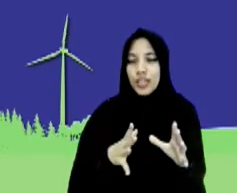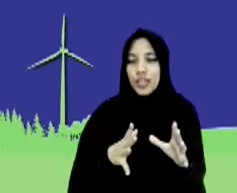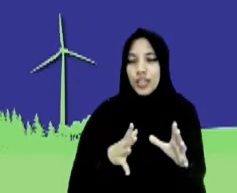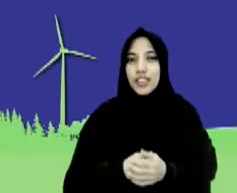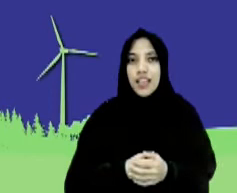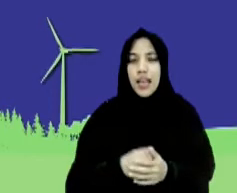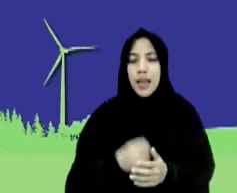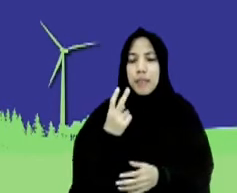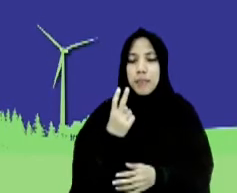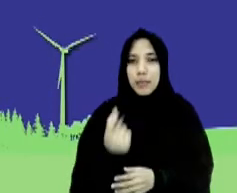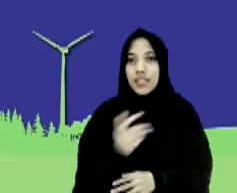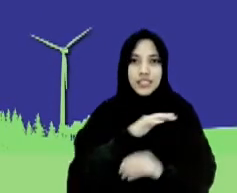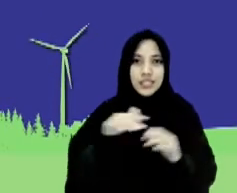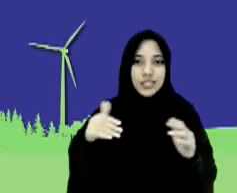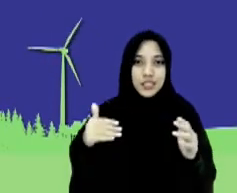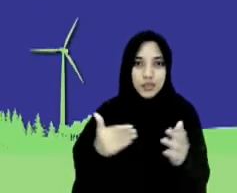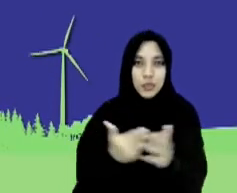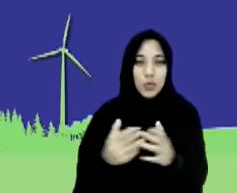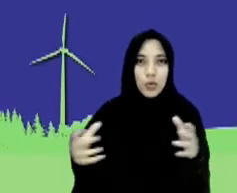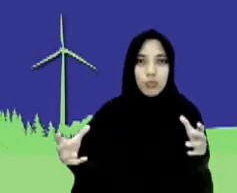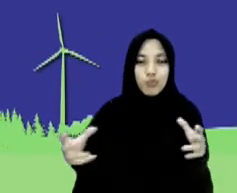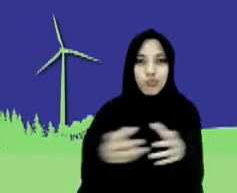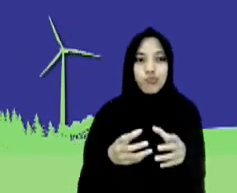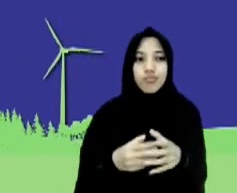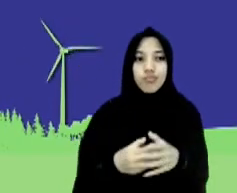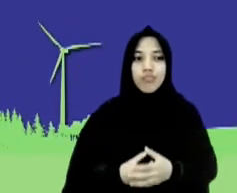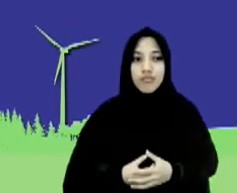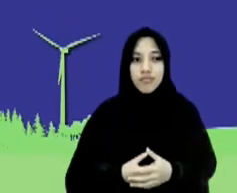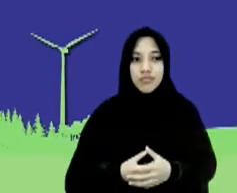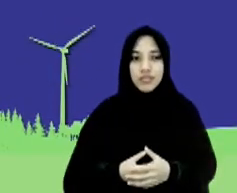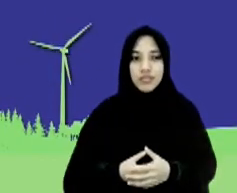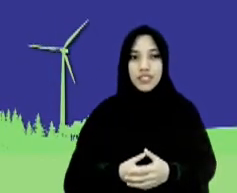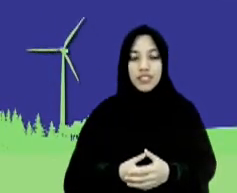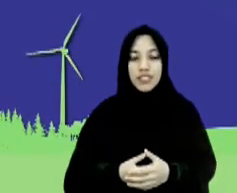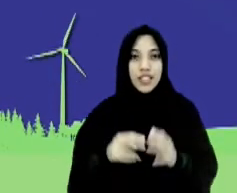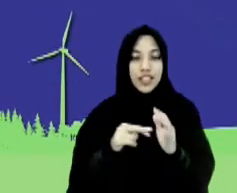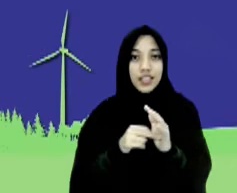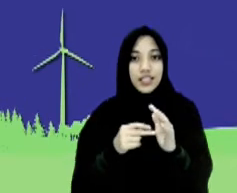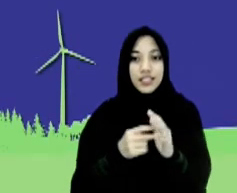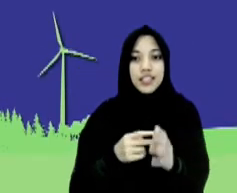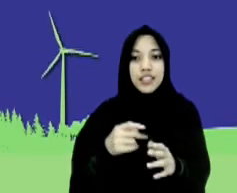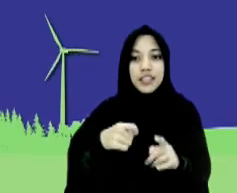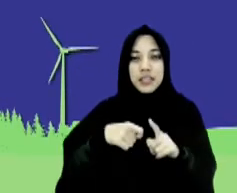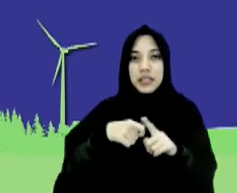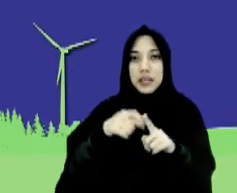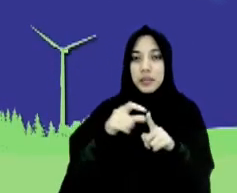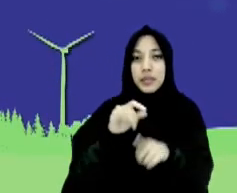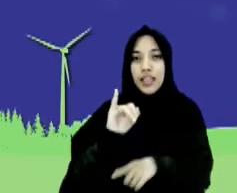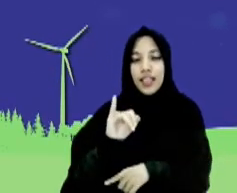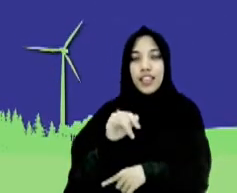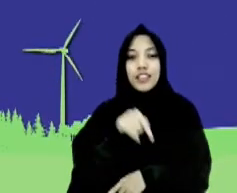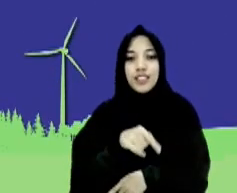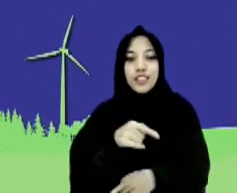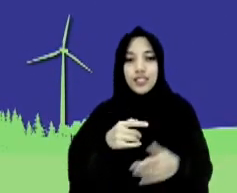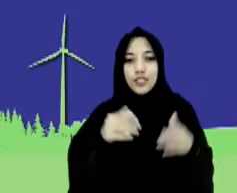hampir semua eh apa namanya istilahnya KPI ya apalagi di bisnis